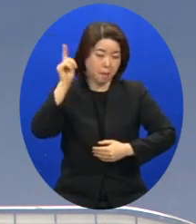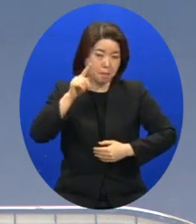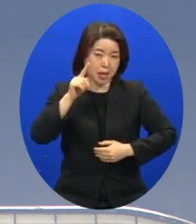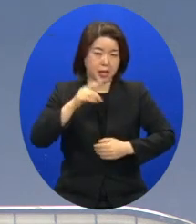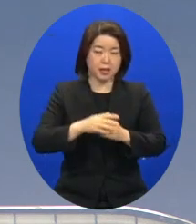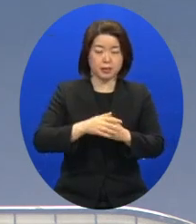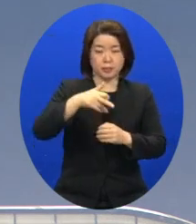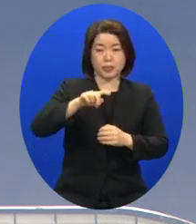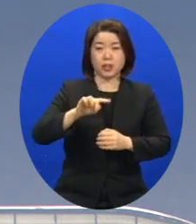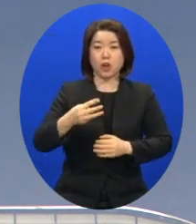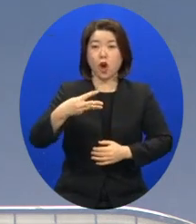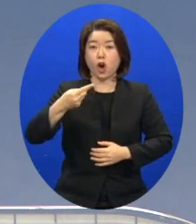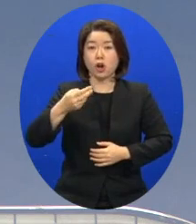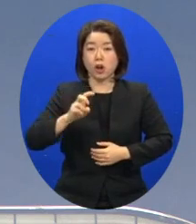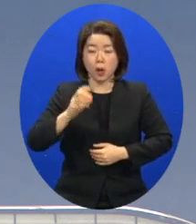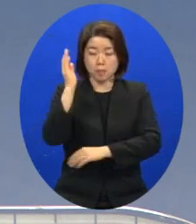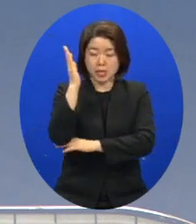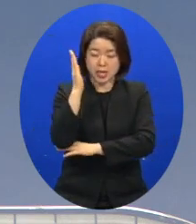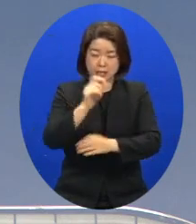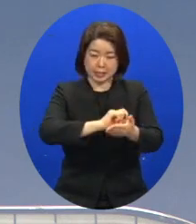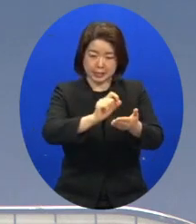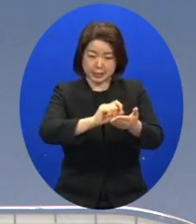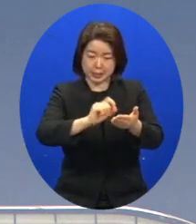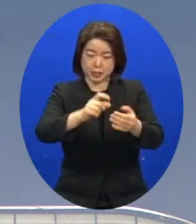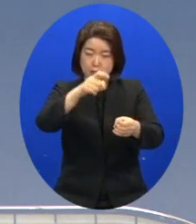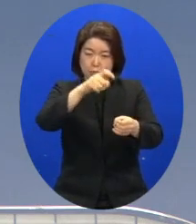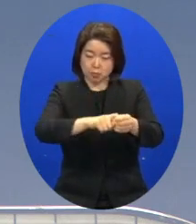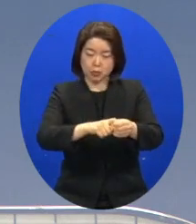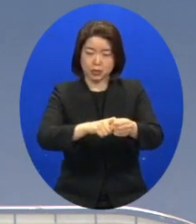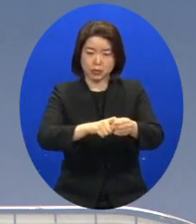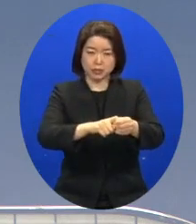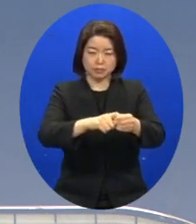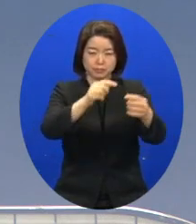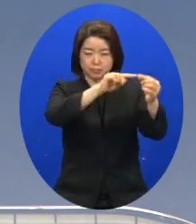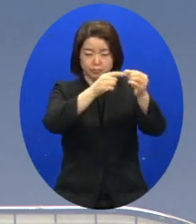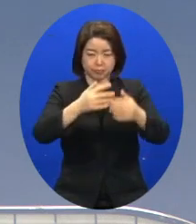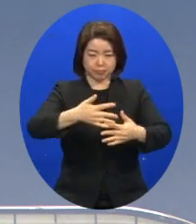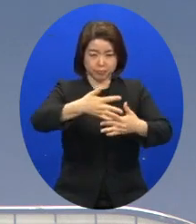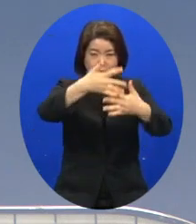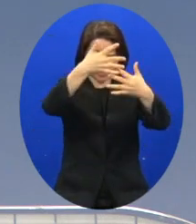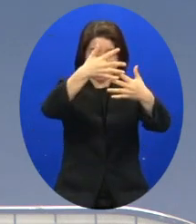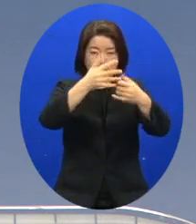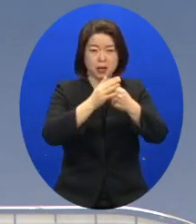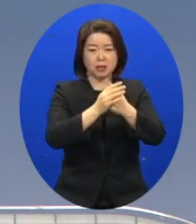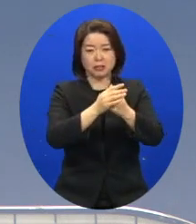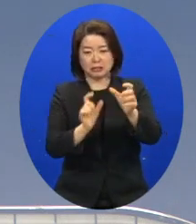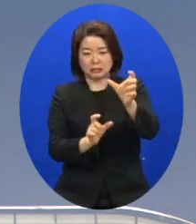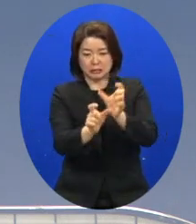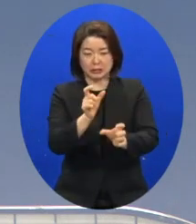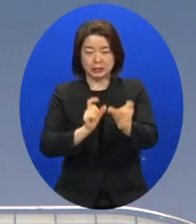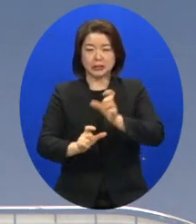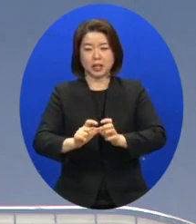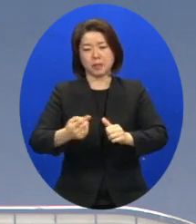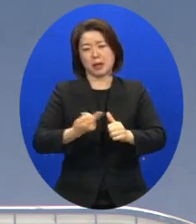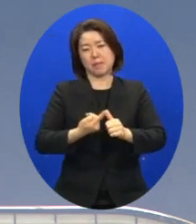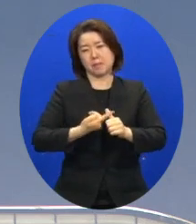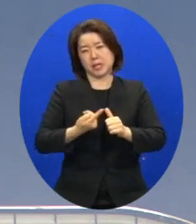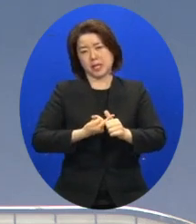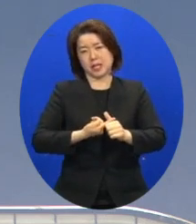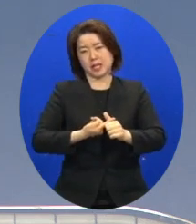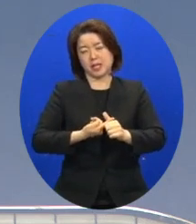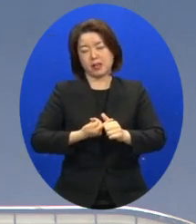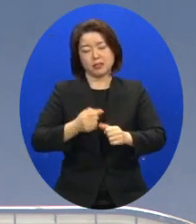목적은 예수님을 바라보자 고함 인데 왜 거기에 그런 비난의 글들이 달리는지 때때로는 참 난감할 때도